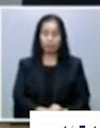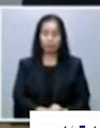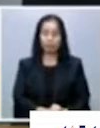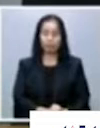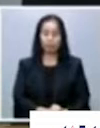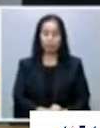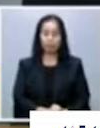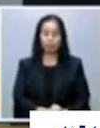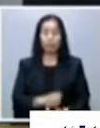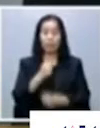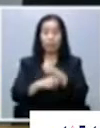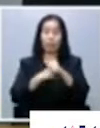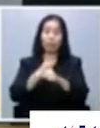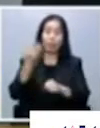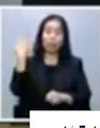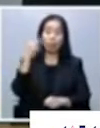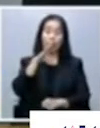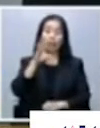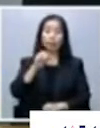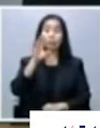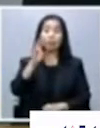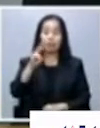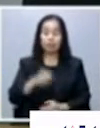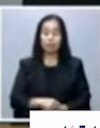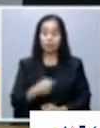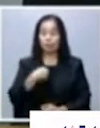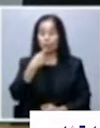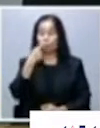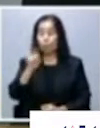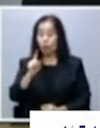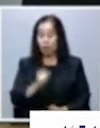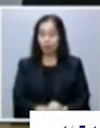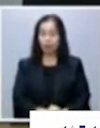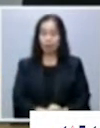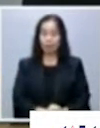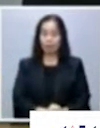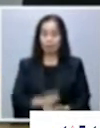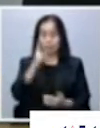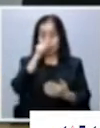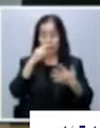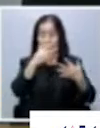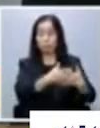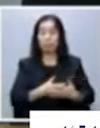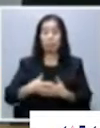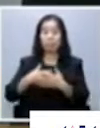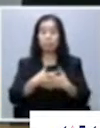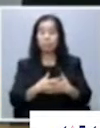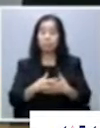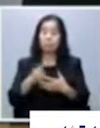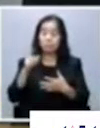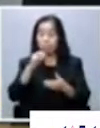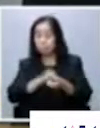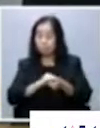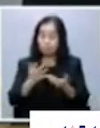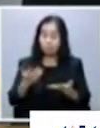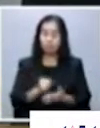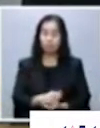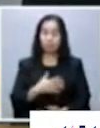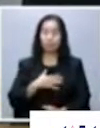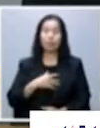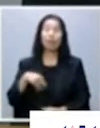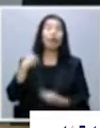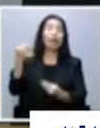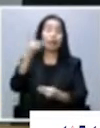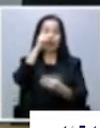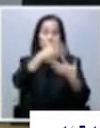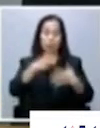ปี2557ประเทศสหรัฐอเมริกาบอกว่าไทยมีคุกลับคำตอบบอกว่าต้องให้สหรัฐอเม